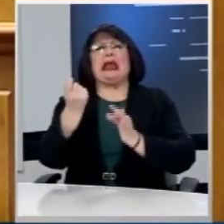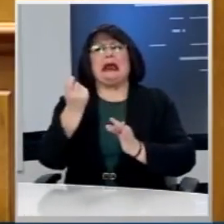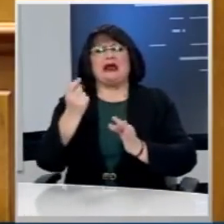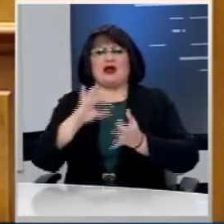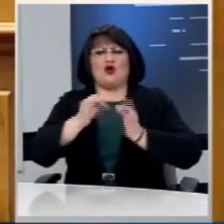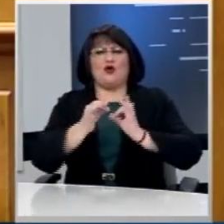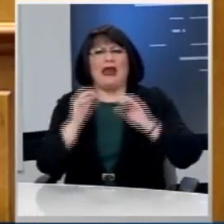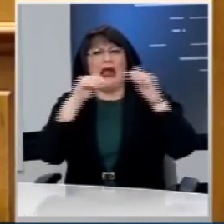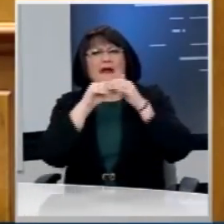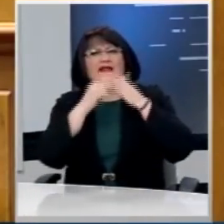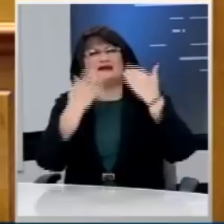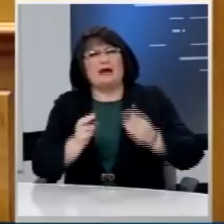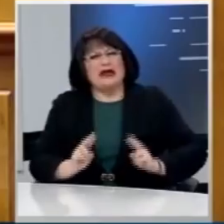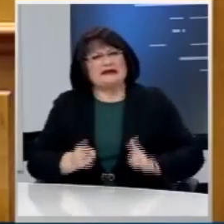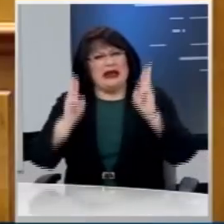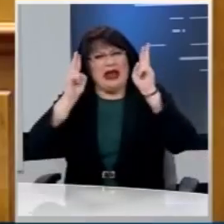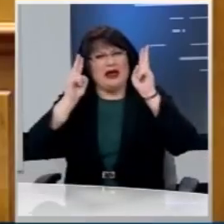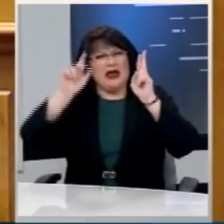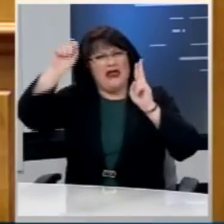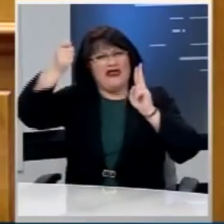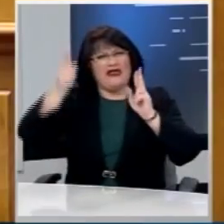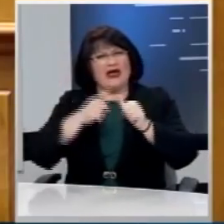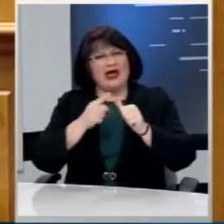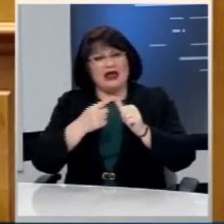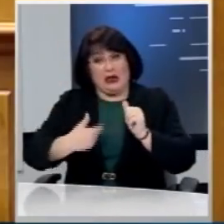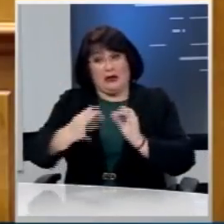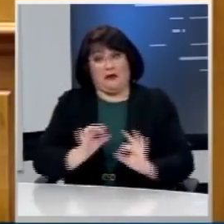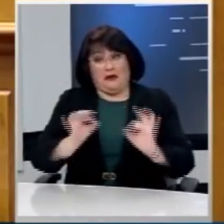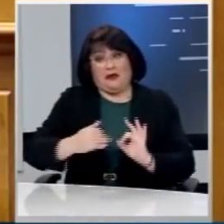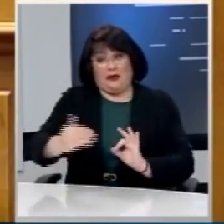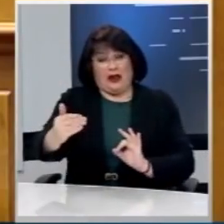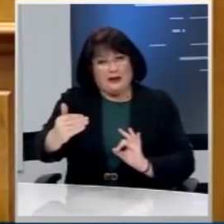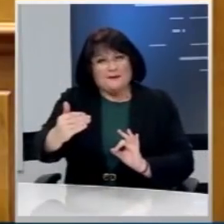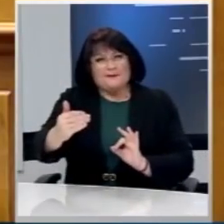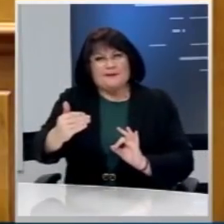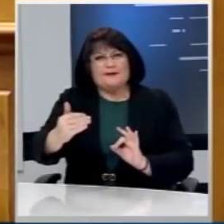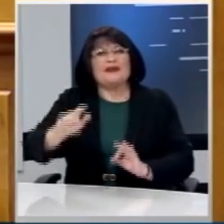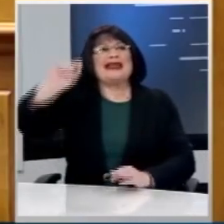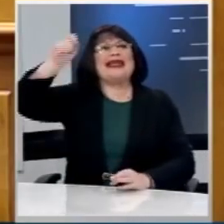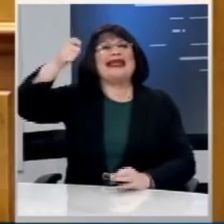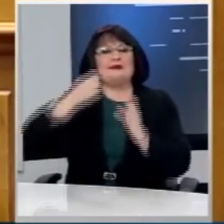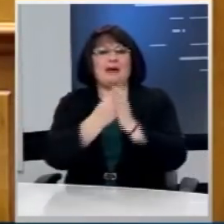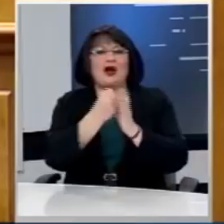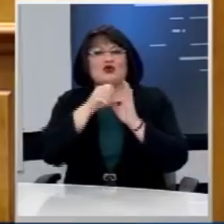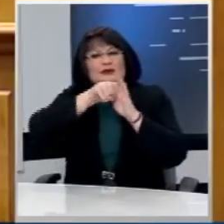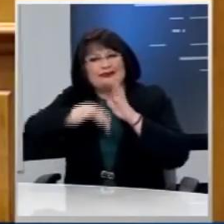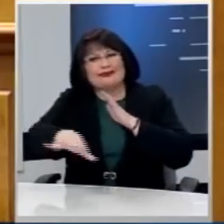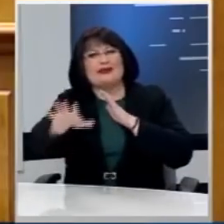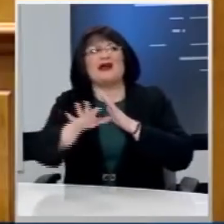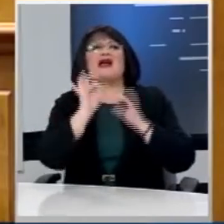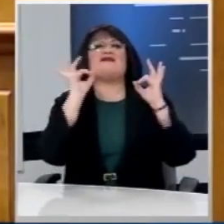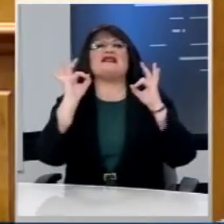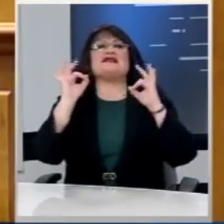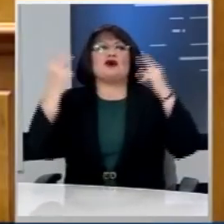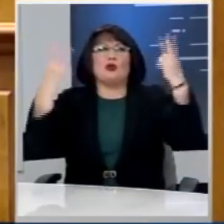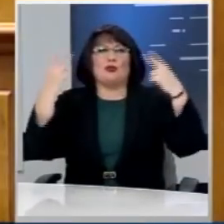έχουν ήδη επενδύσει και προετοιμάζουν νέες επενδύσεις στον τομέα της ηλεκτροπαραγωγής από φυσικό